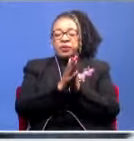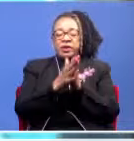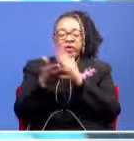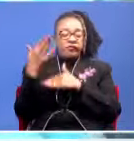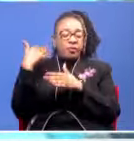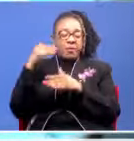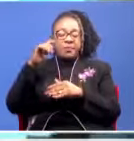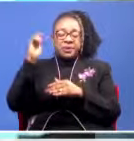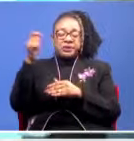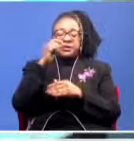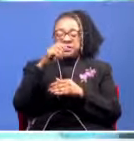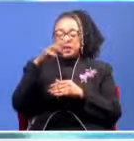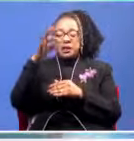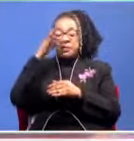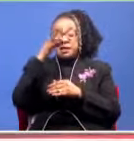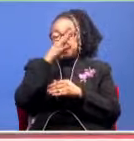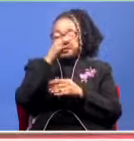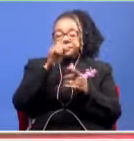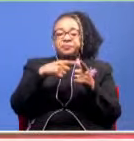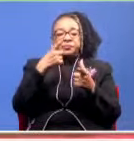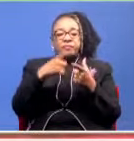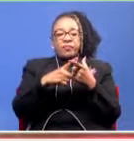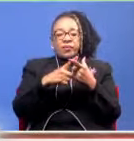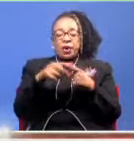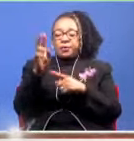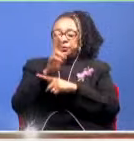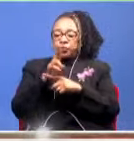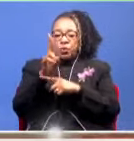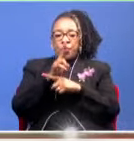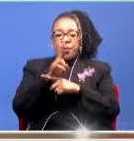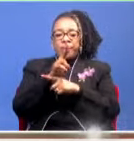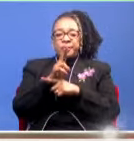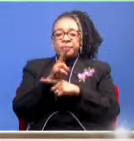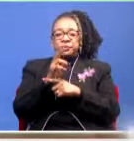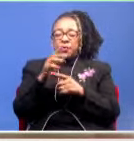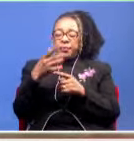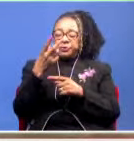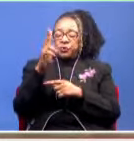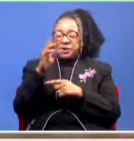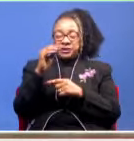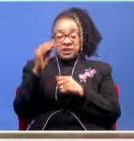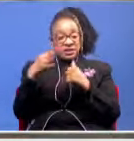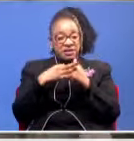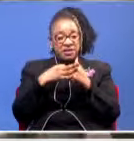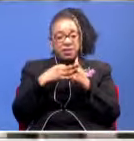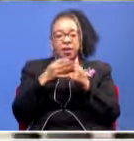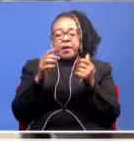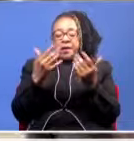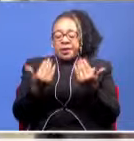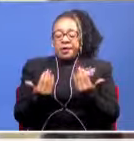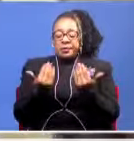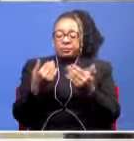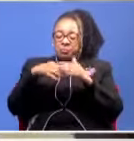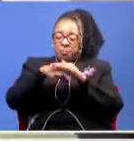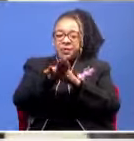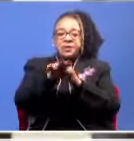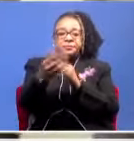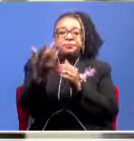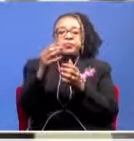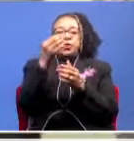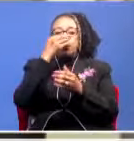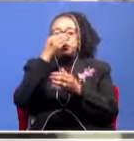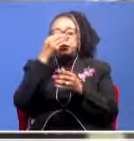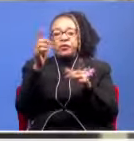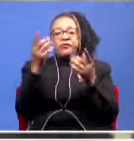Mwai Kibaki, kisha rais mstaafu Uhuru Kenyatta mwaka 2018, na kisha amepenya kwa Rais William Ruto.